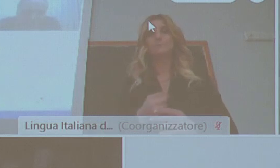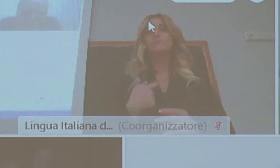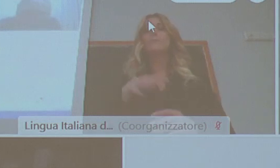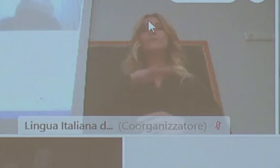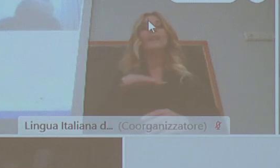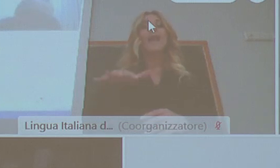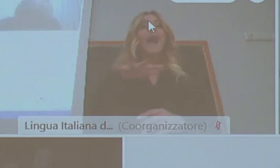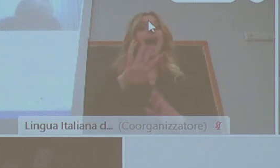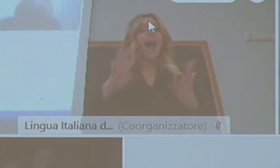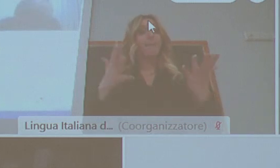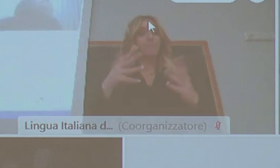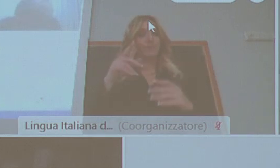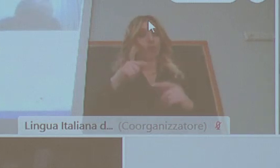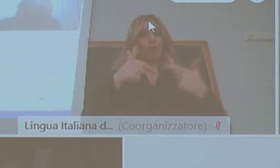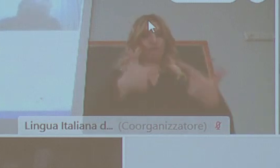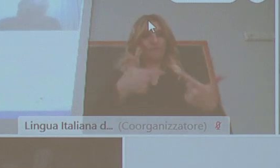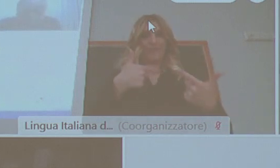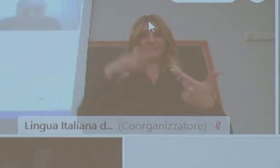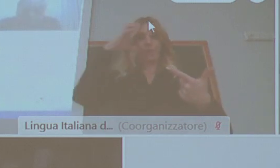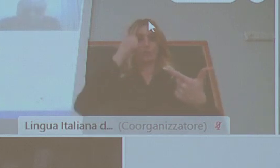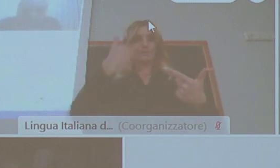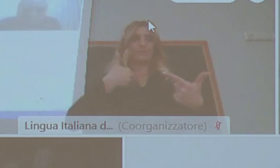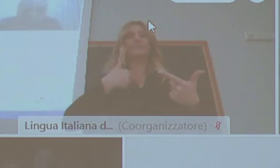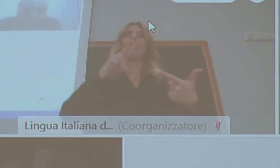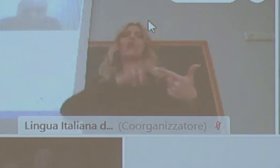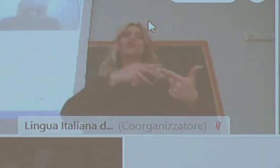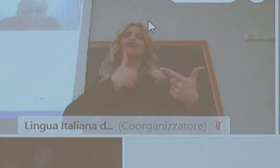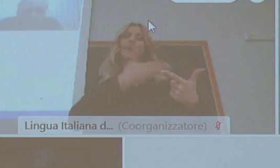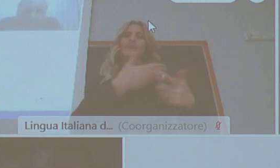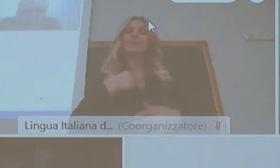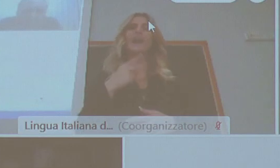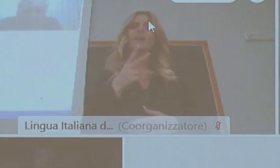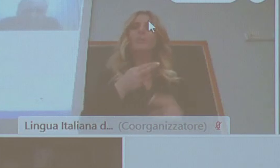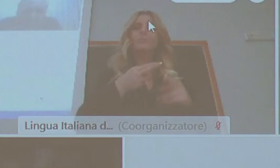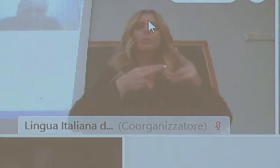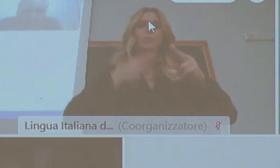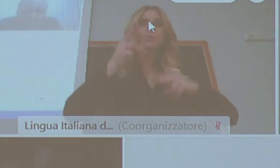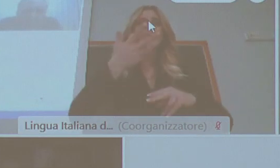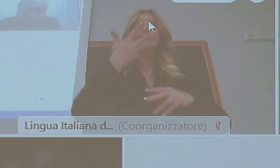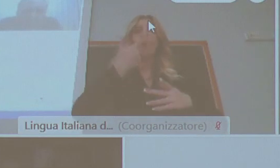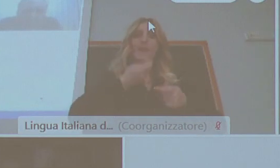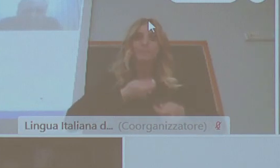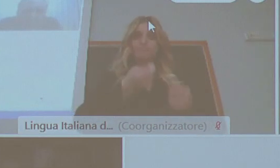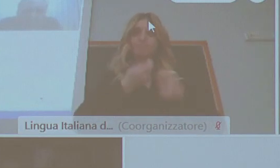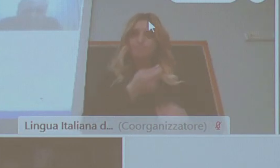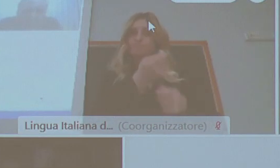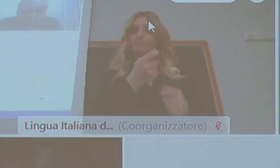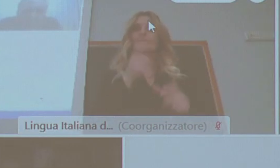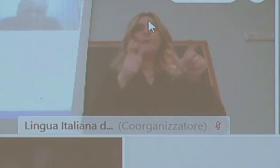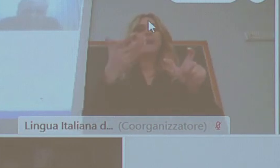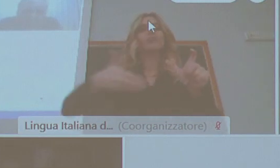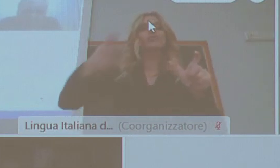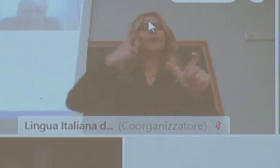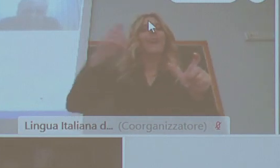nell'ambito dell'offerta post laurea cerca sempre più di coinvolgere partner